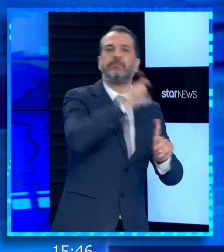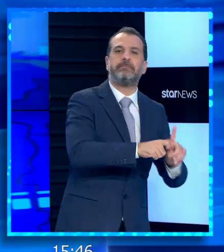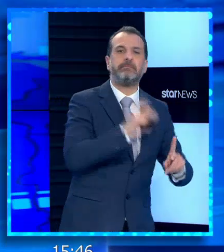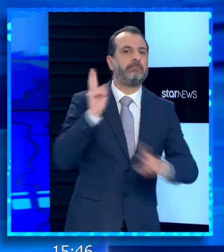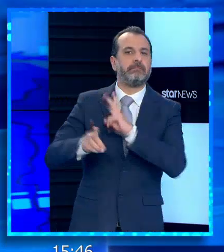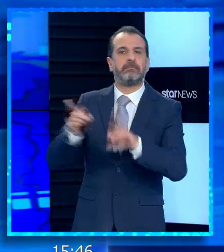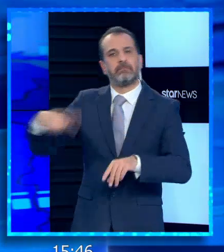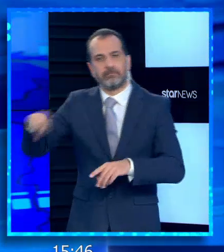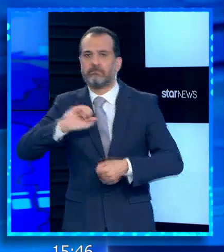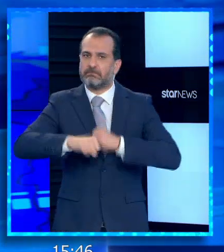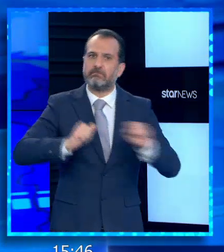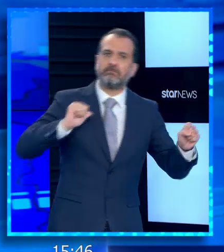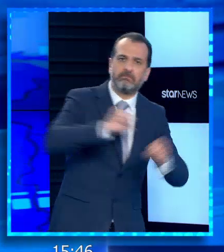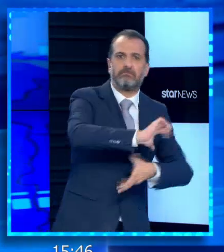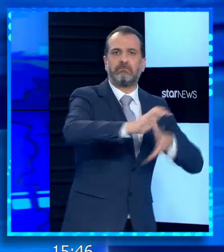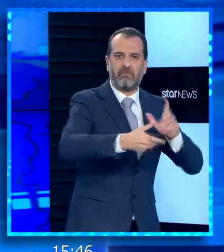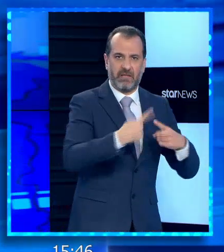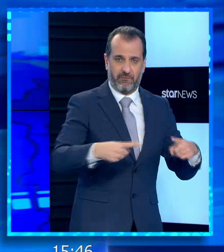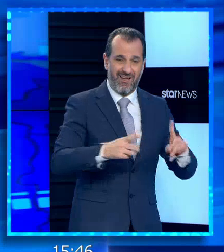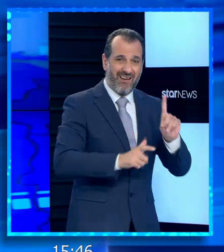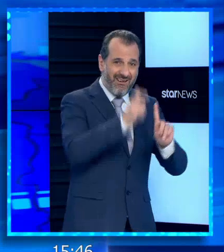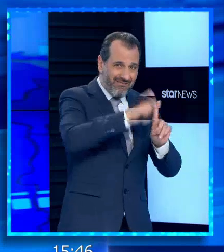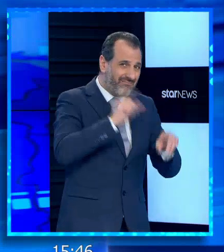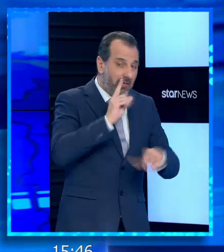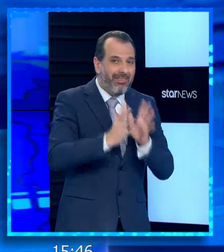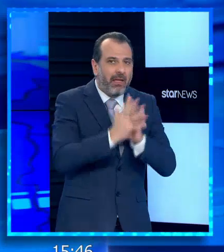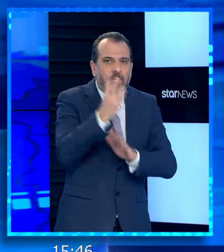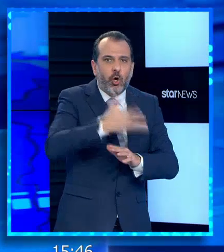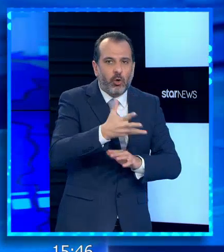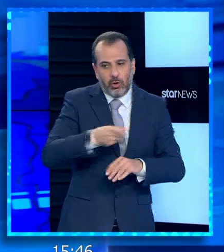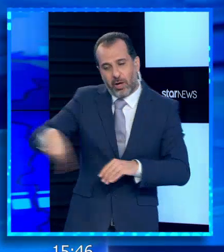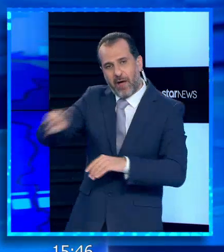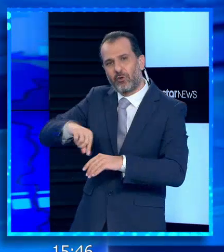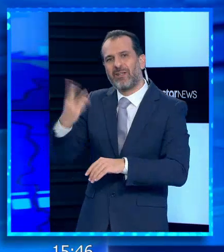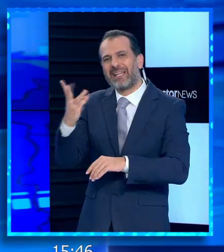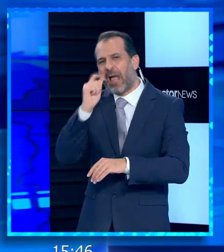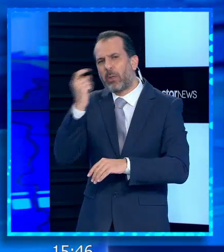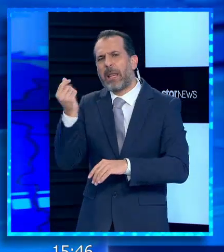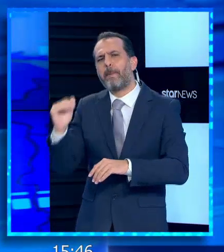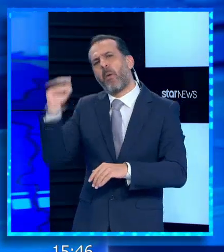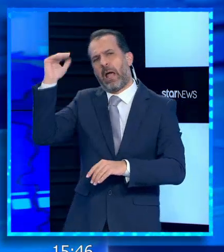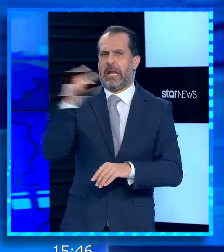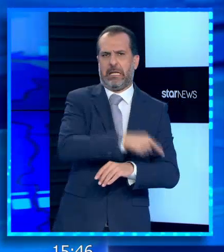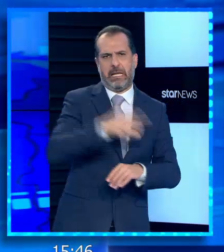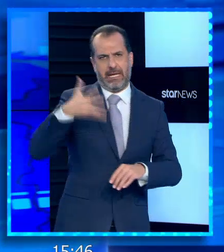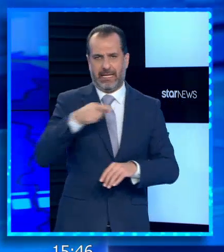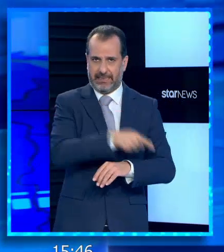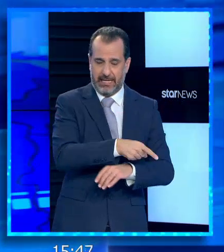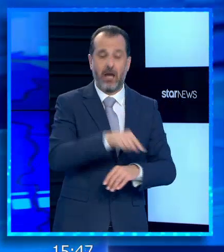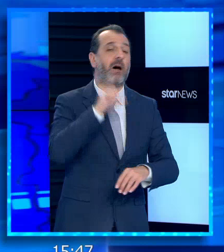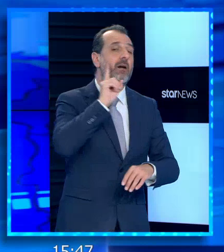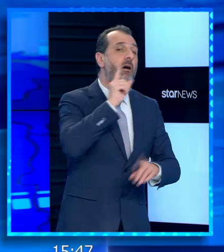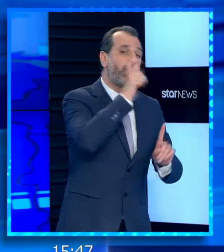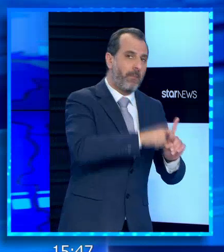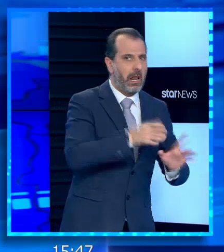αποτροπιασμό προκαλεί το περιστατικό. Μιλάμε για ένα κορίτσι μόλις 13 ετών και τρία αγόρια λίγο μεγαλύτερά της. Μιλώντας στους αστυνομικούς,